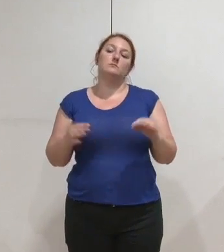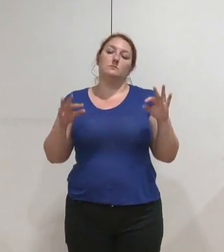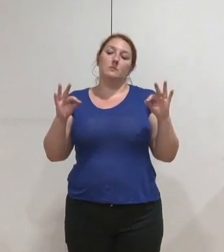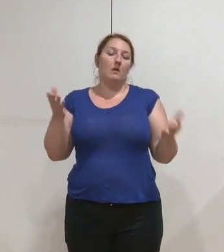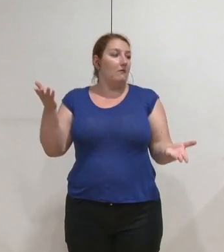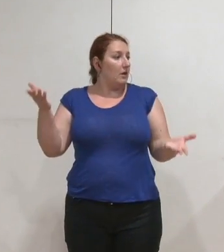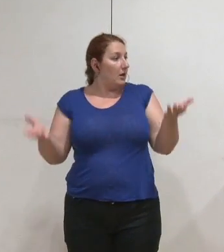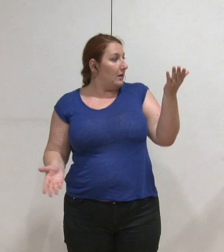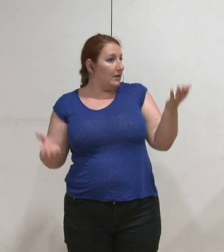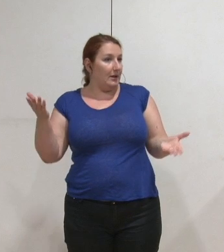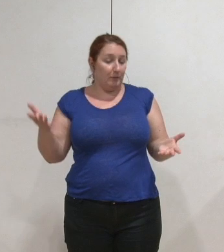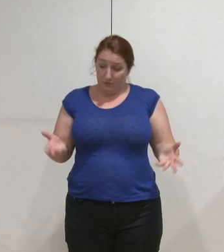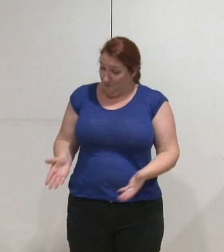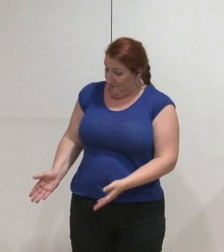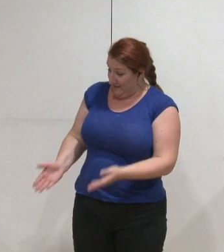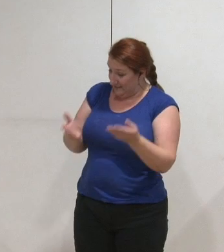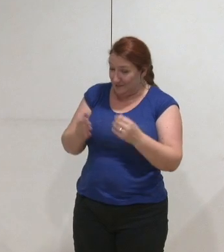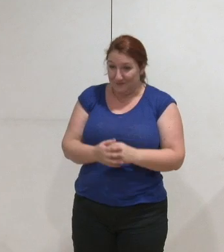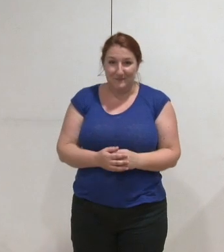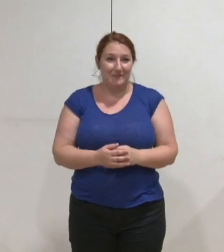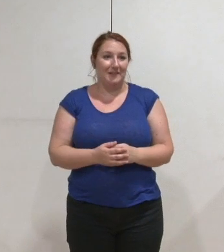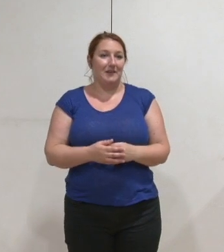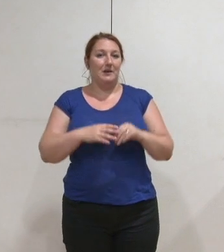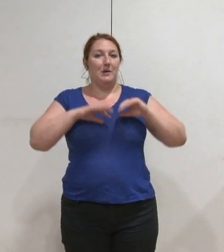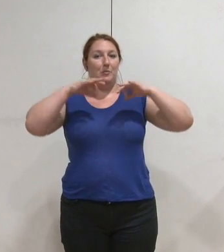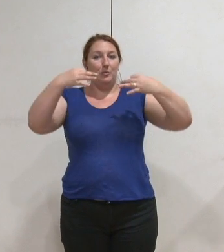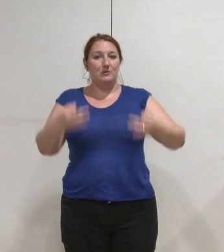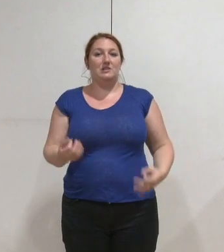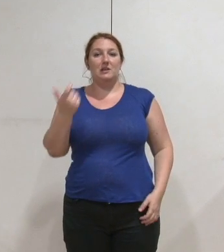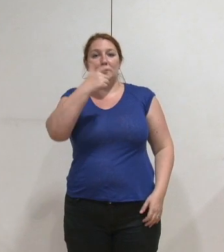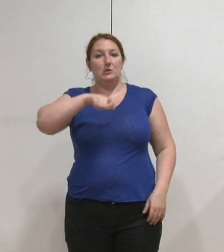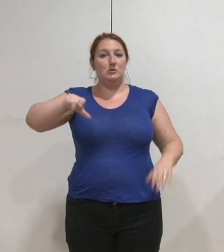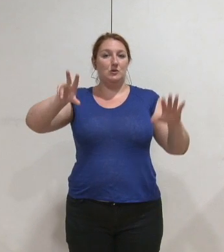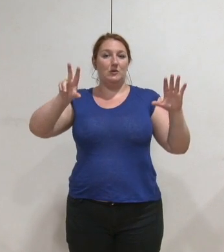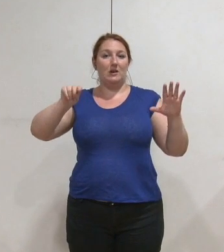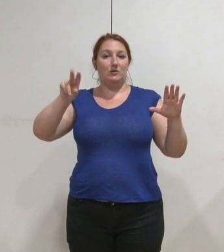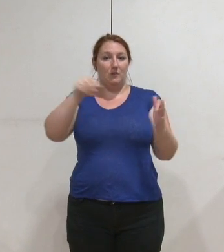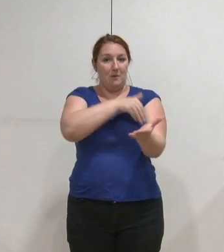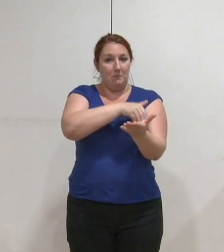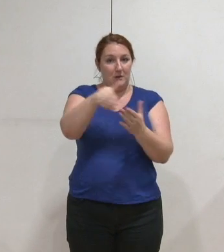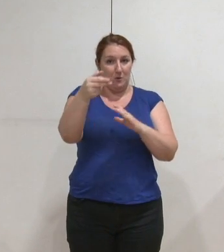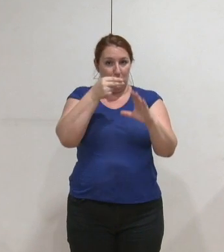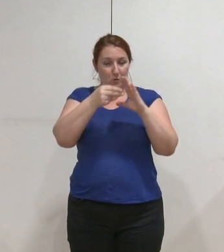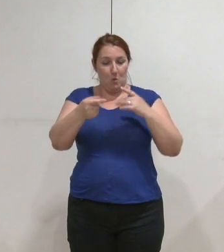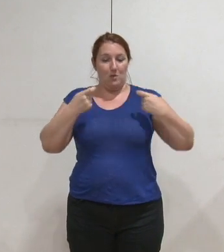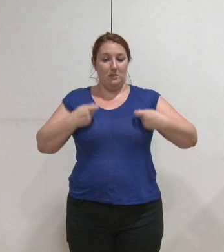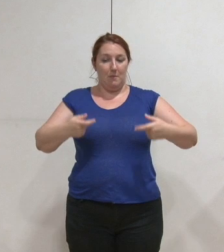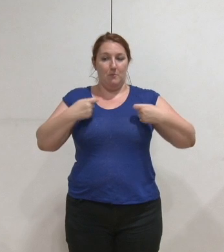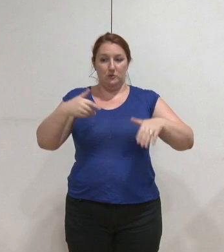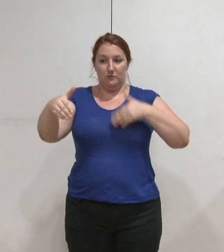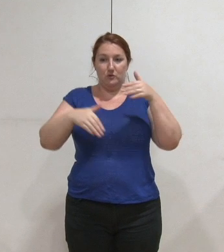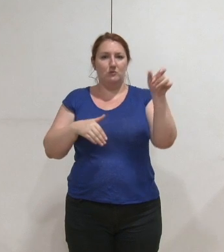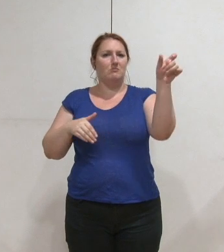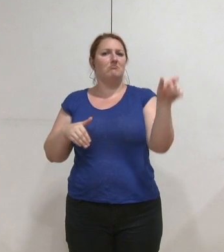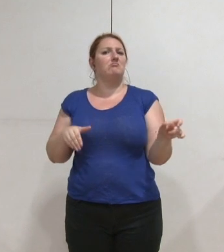équilibres nous avons voté un budget 280 millions d'euros de dépenses de fonctionnement qui est donc la partie bleue